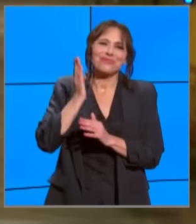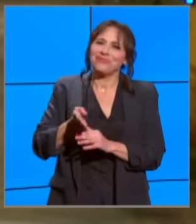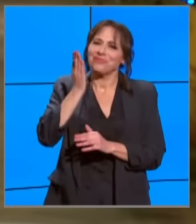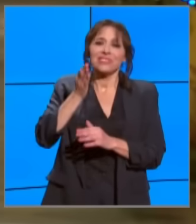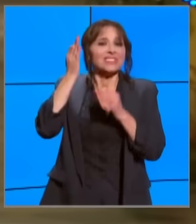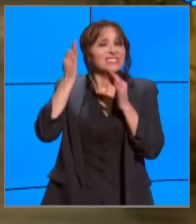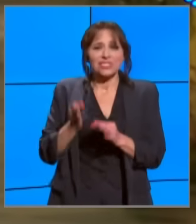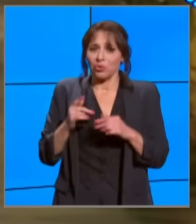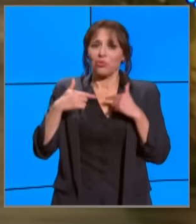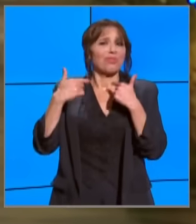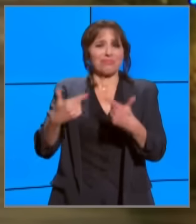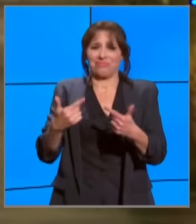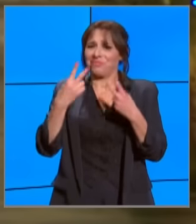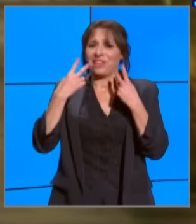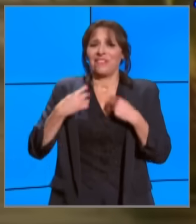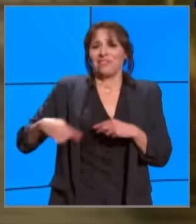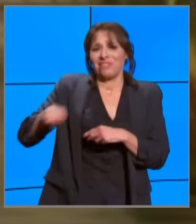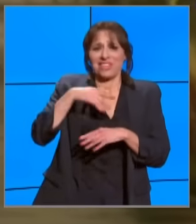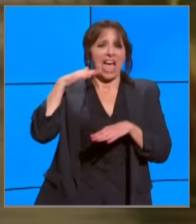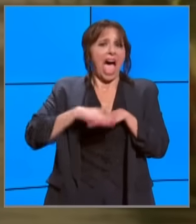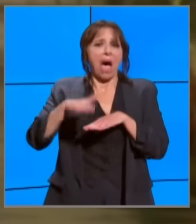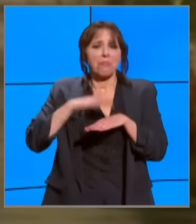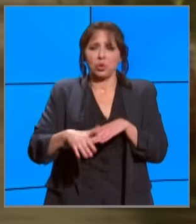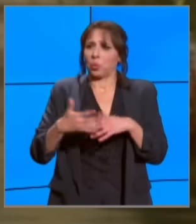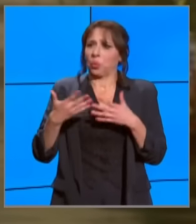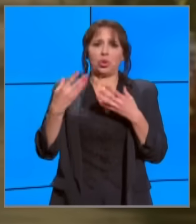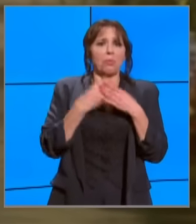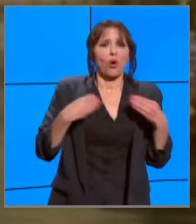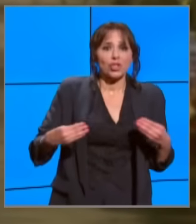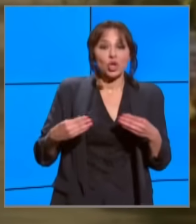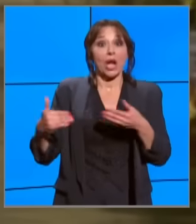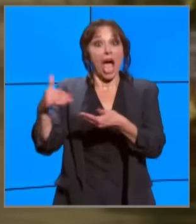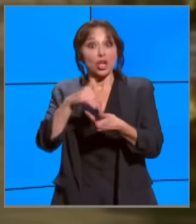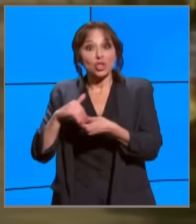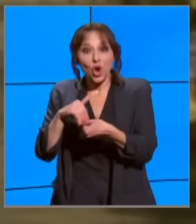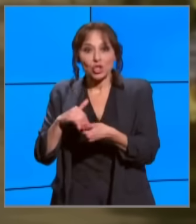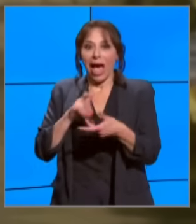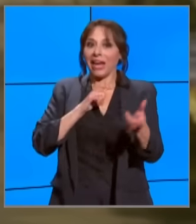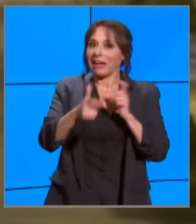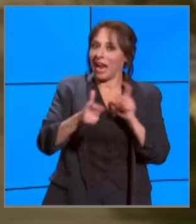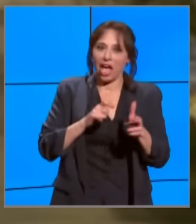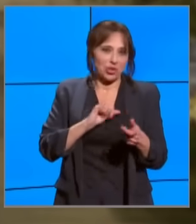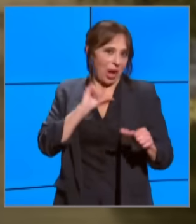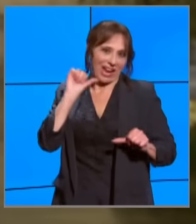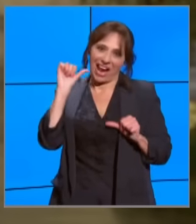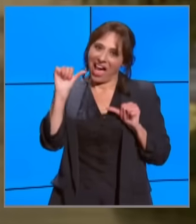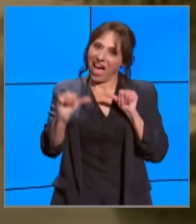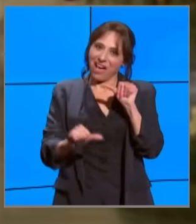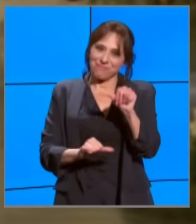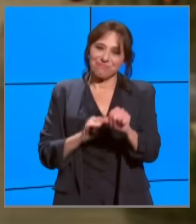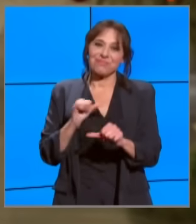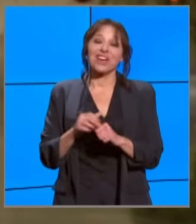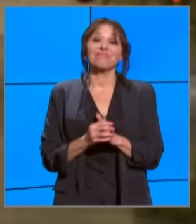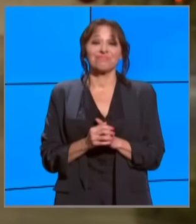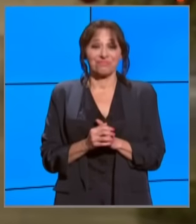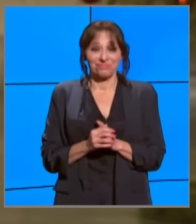profondamente i nostre abitudini professionali sociali relazionali ci troviamo